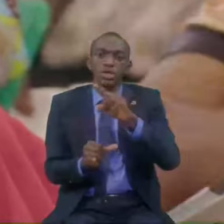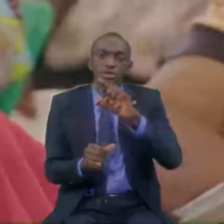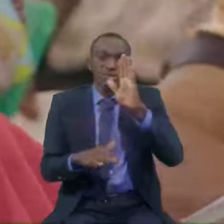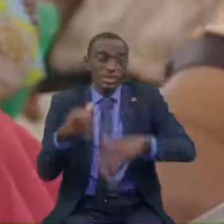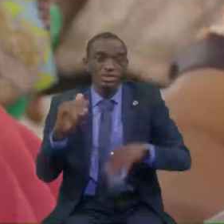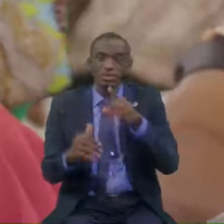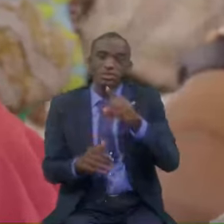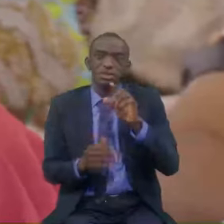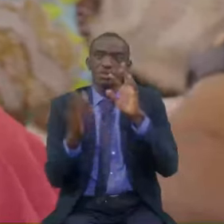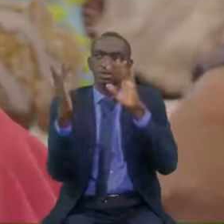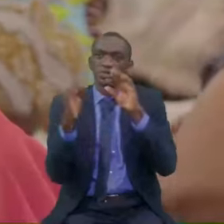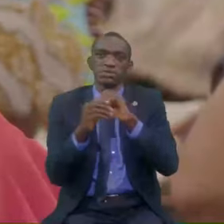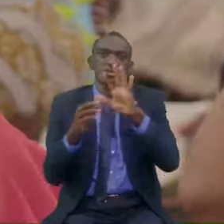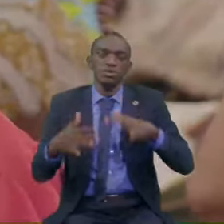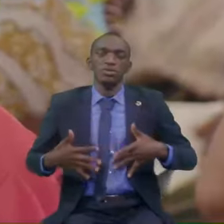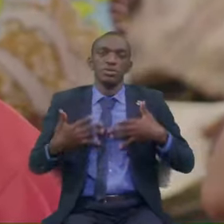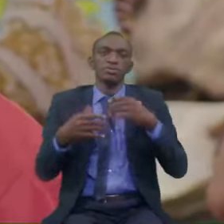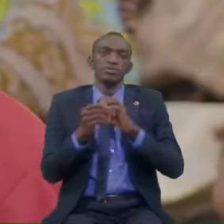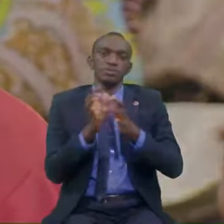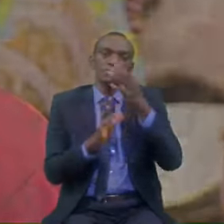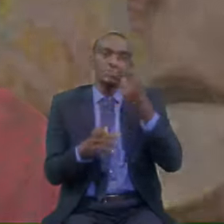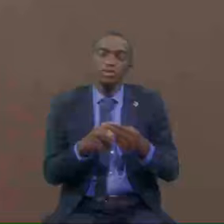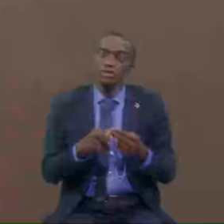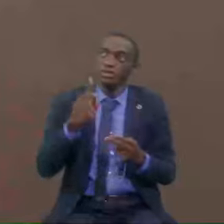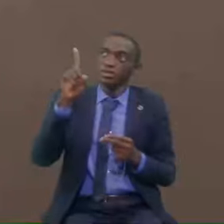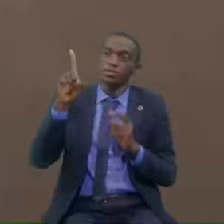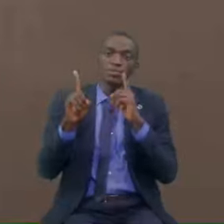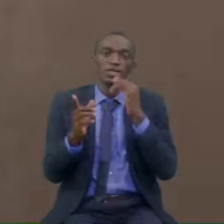de Jésus. Et dit, il